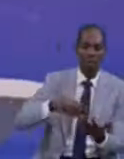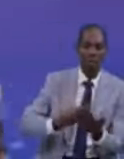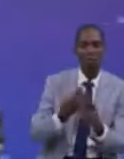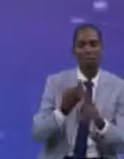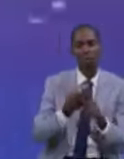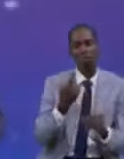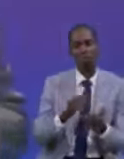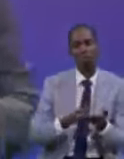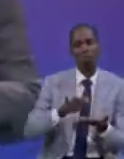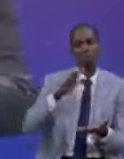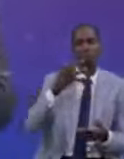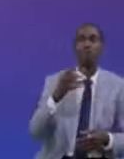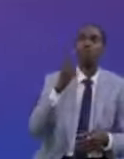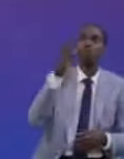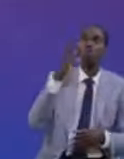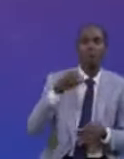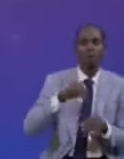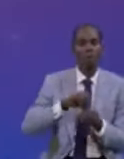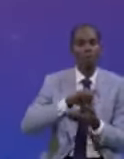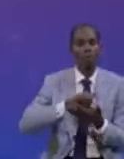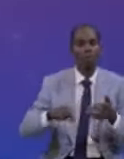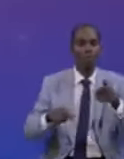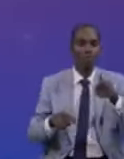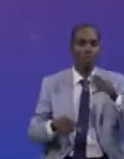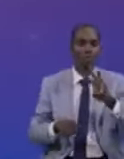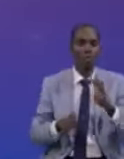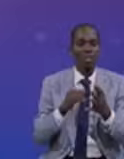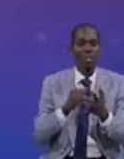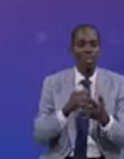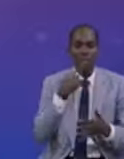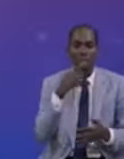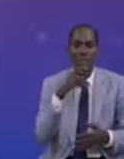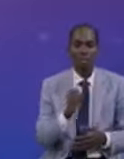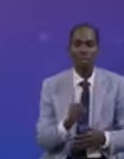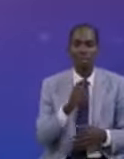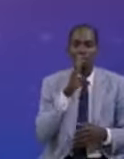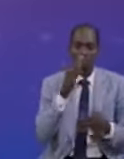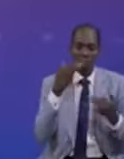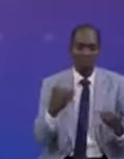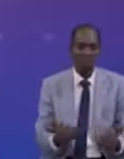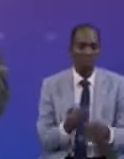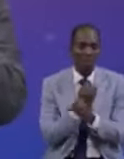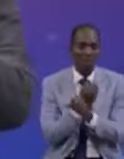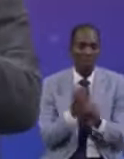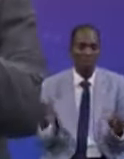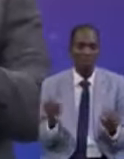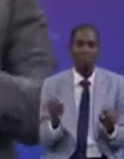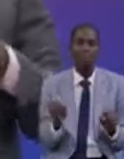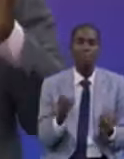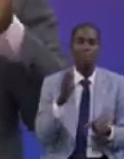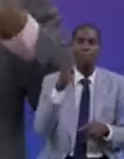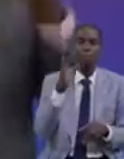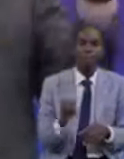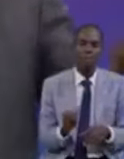24 il dit et ils sont gratuitement justifié par sa